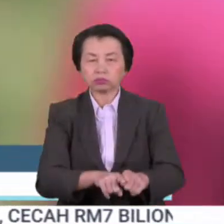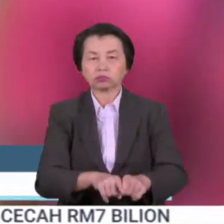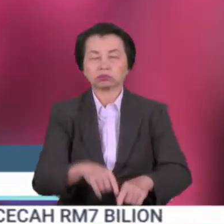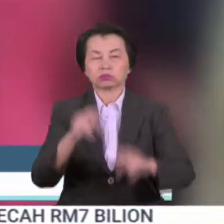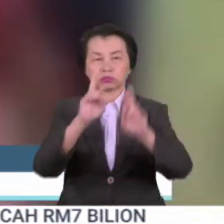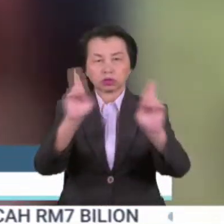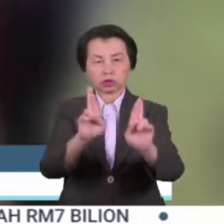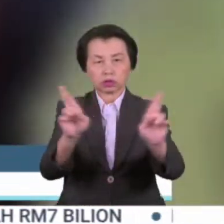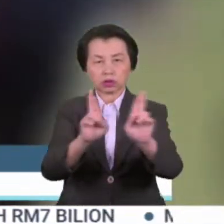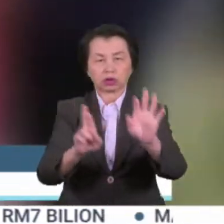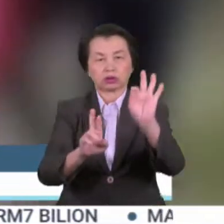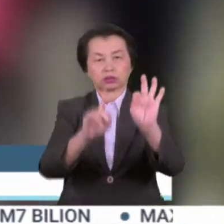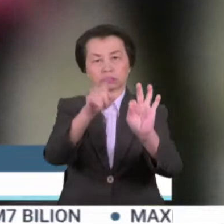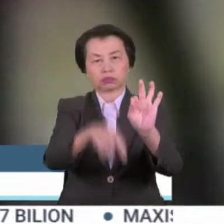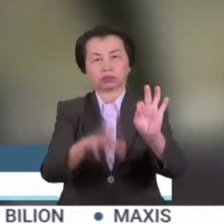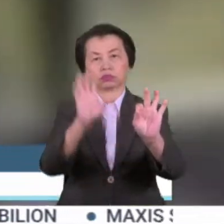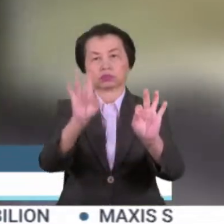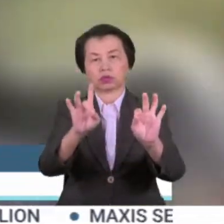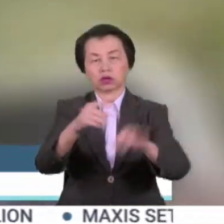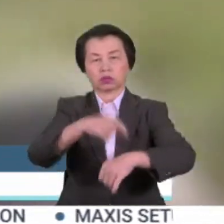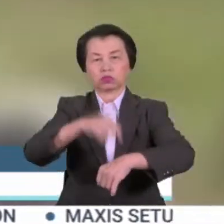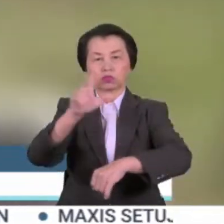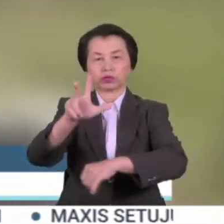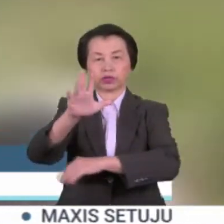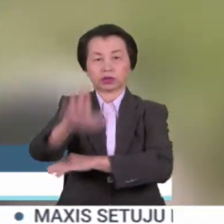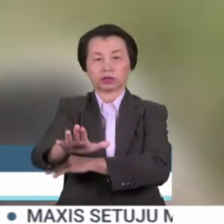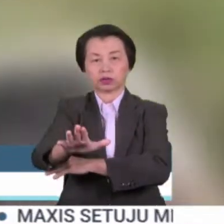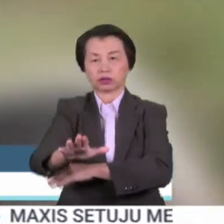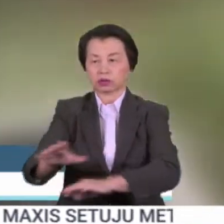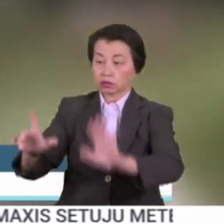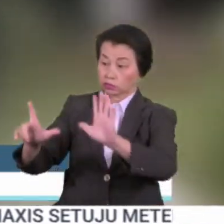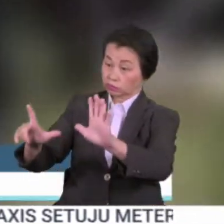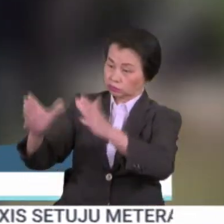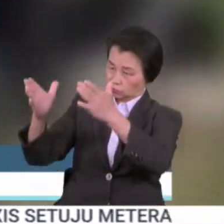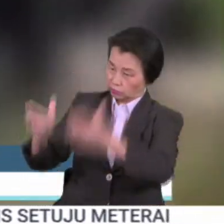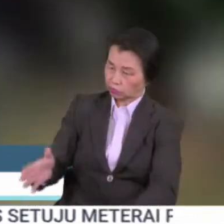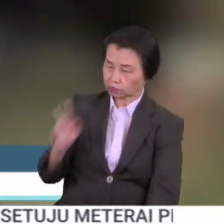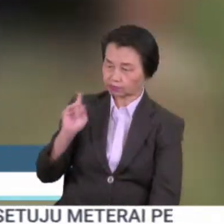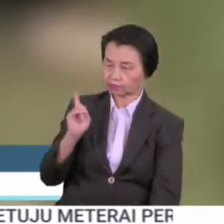berlaku pada Rabu 9 ongkos pukul 3 petang ke-77